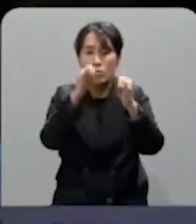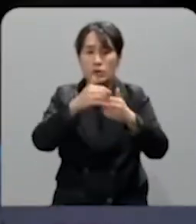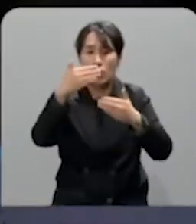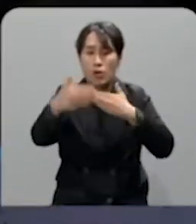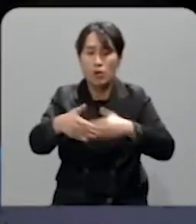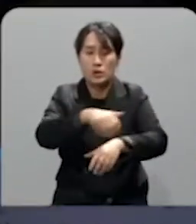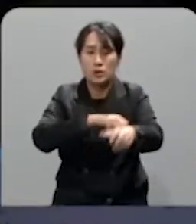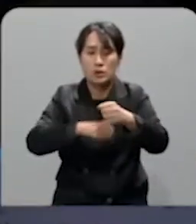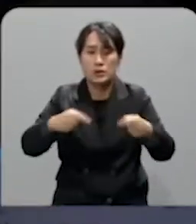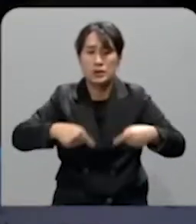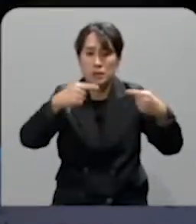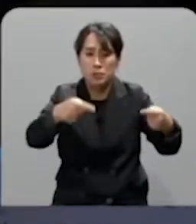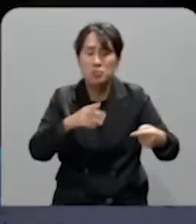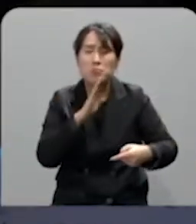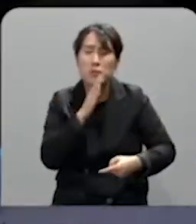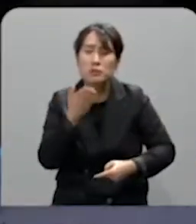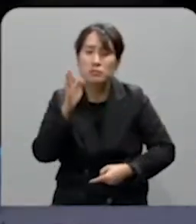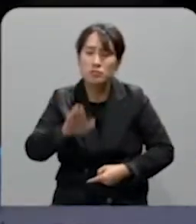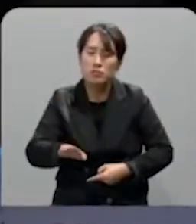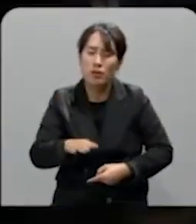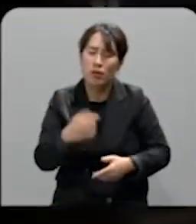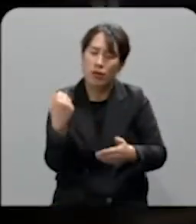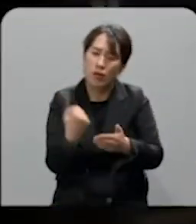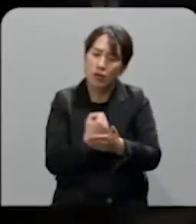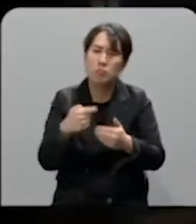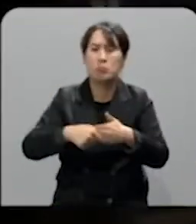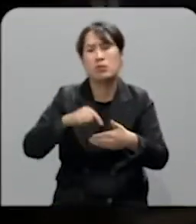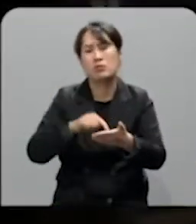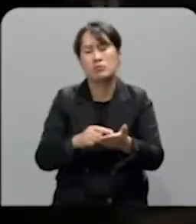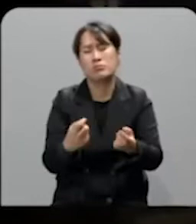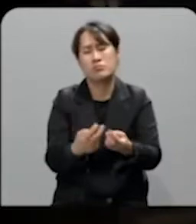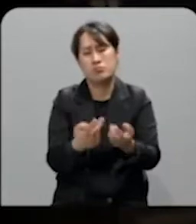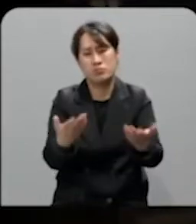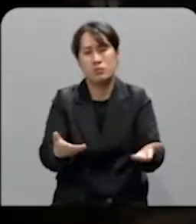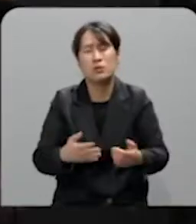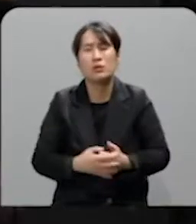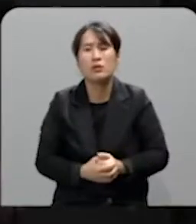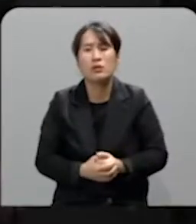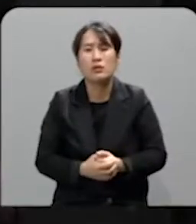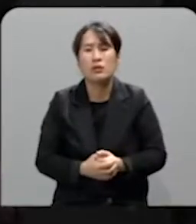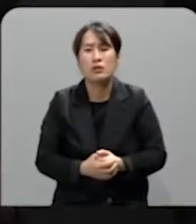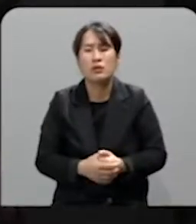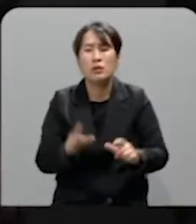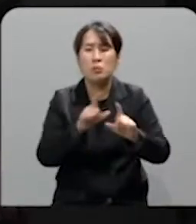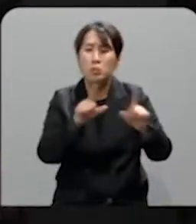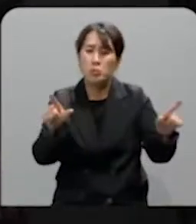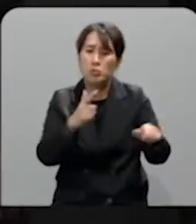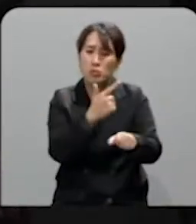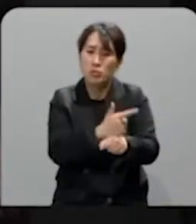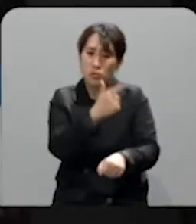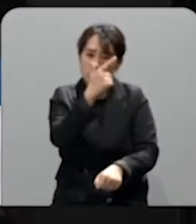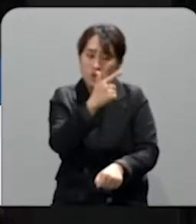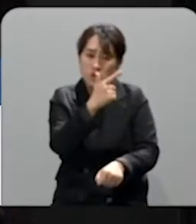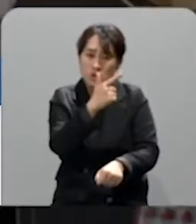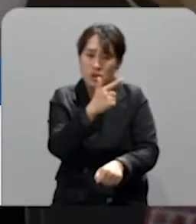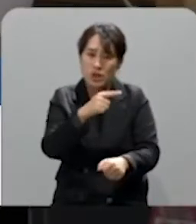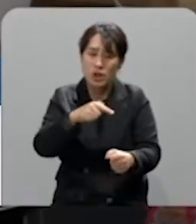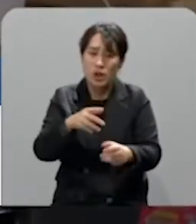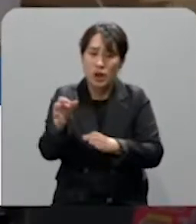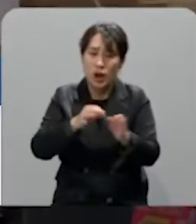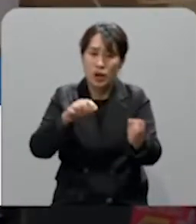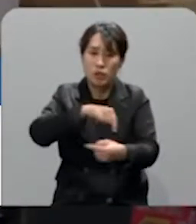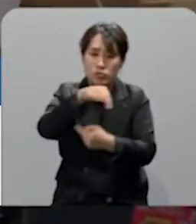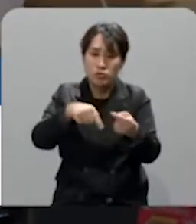거리두기에 적극적으로 동참하고 있지만 씁쓸한 마음은 어쩔 수 없습니다. 보통 6시